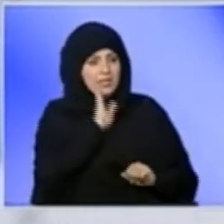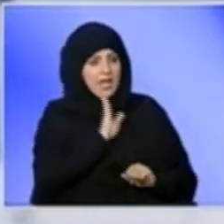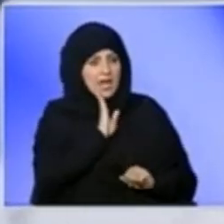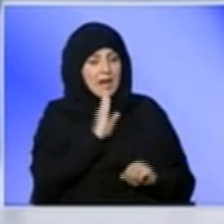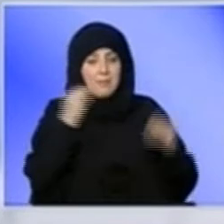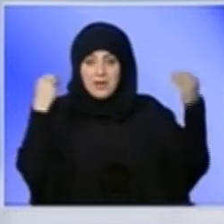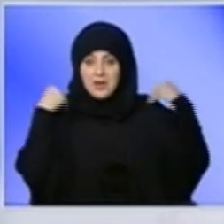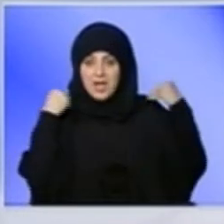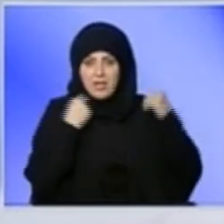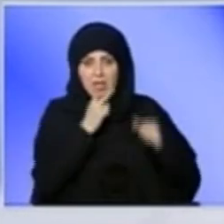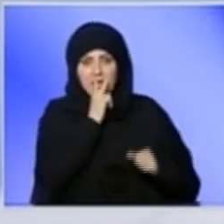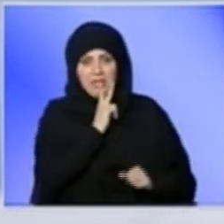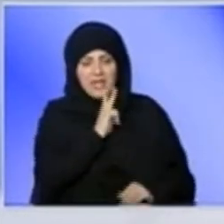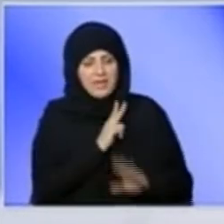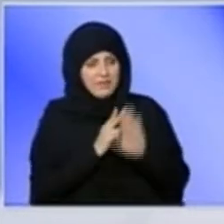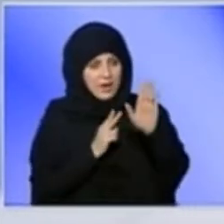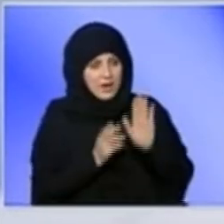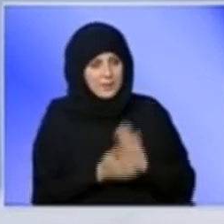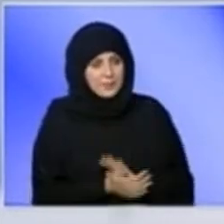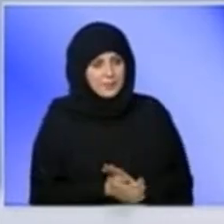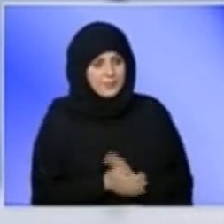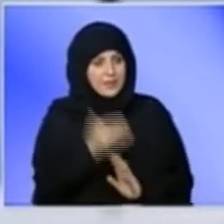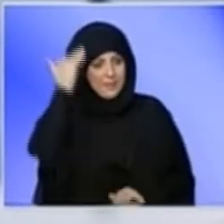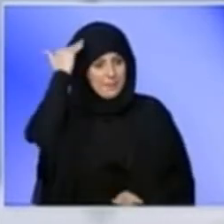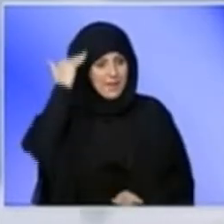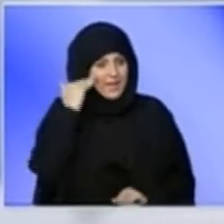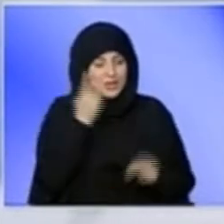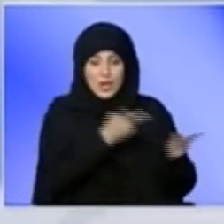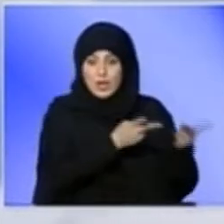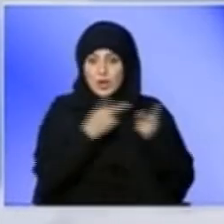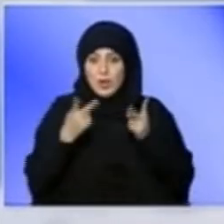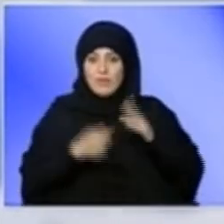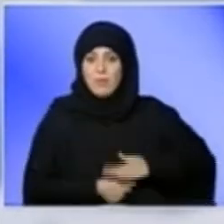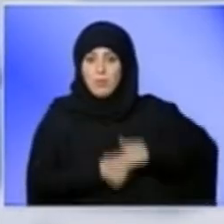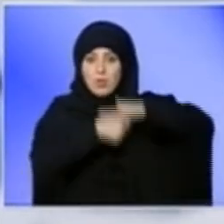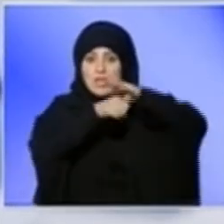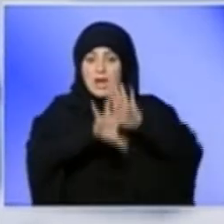نزاهة الرياضة، ونحن نتمنى ذلك. نعم. إن شاء الله. السيدة سهام العوامي